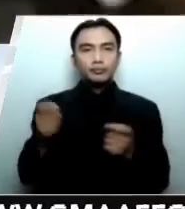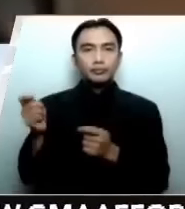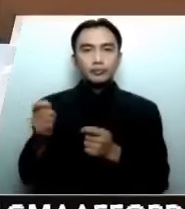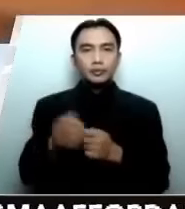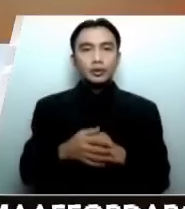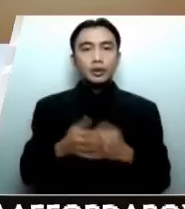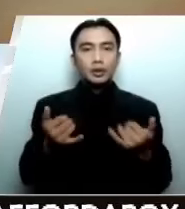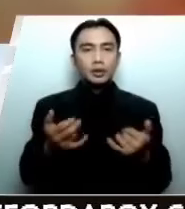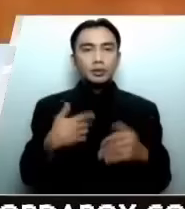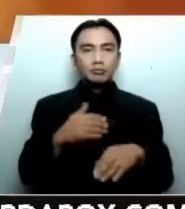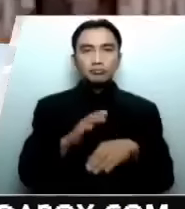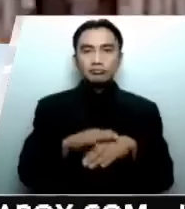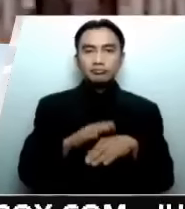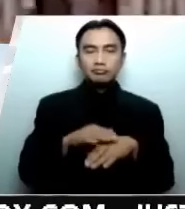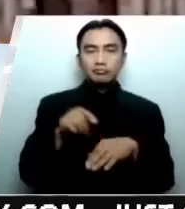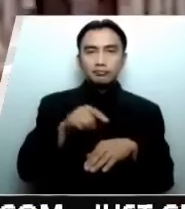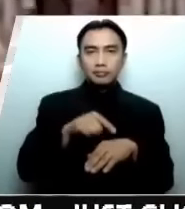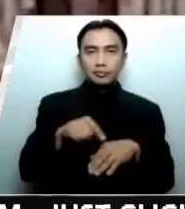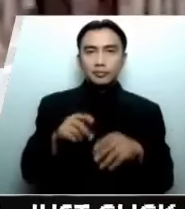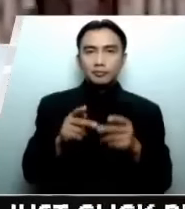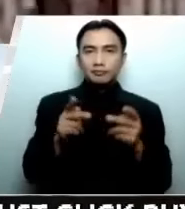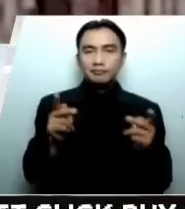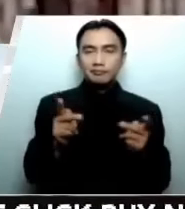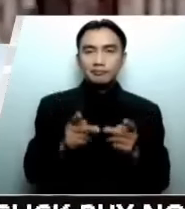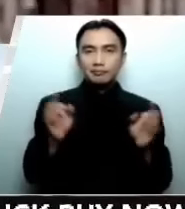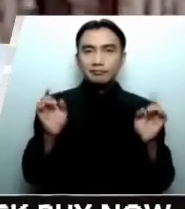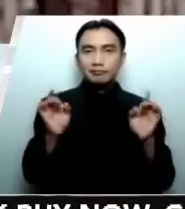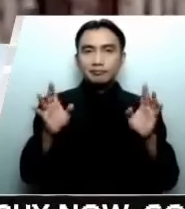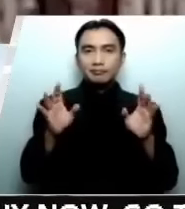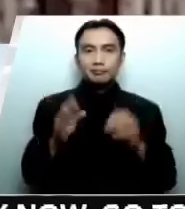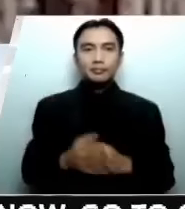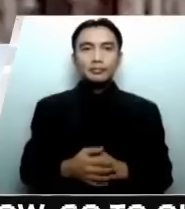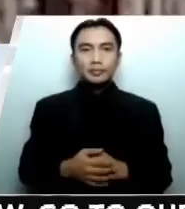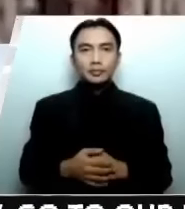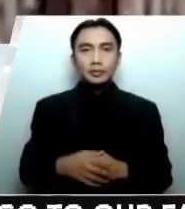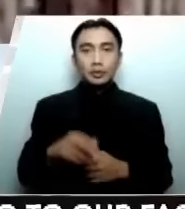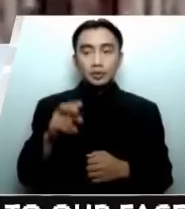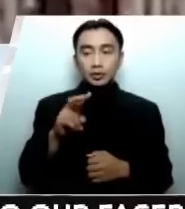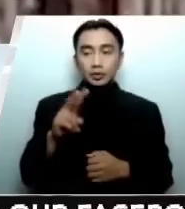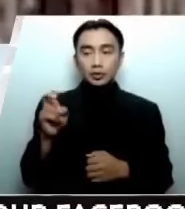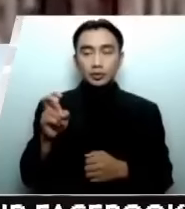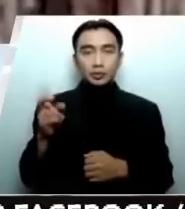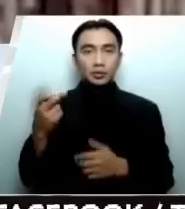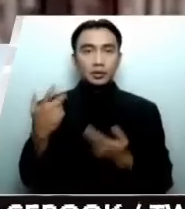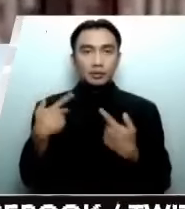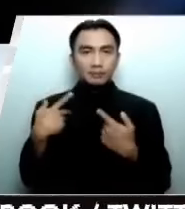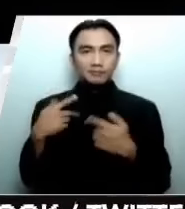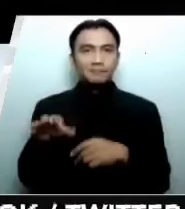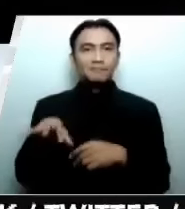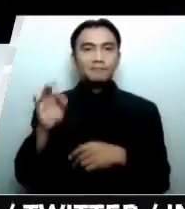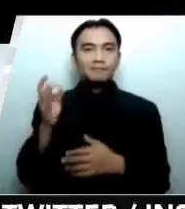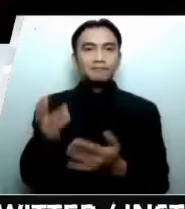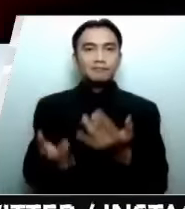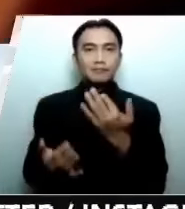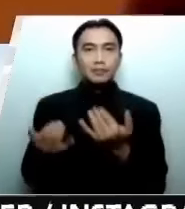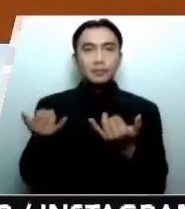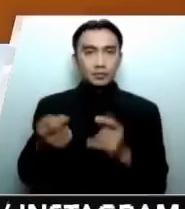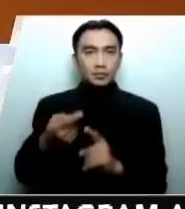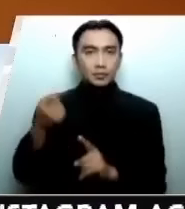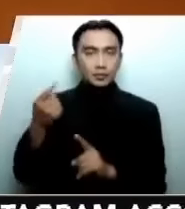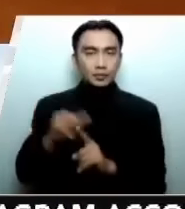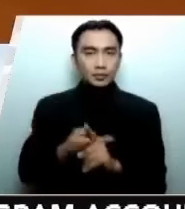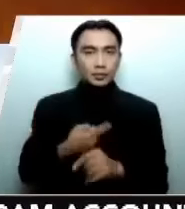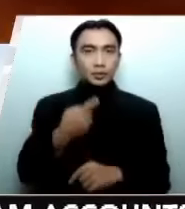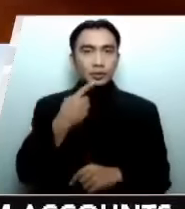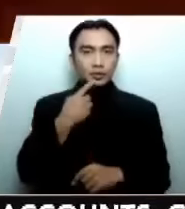lugar. Sa Bogota, Colombia naman, mahigit 200 wildfire na ang naitala ngayong buwan pa lamang. Ayon kay Colombian